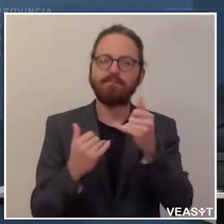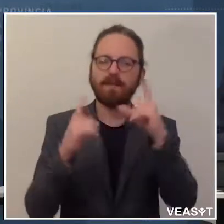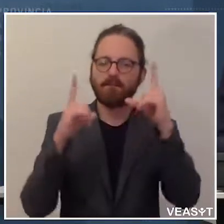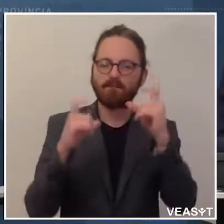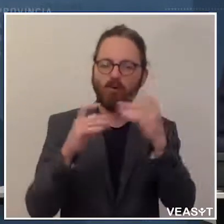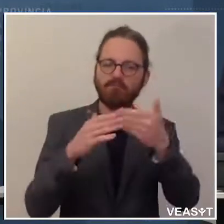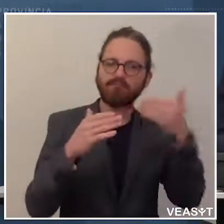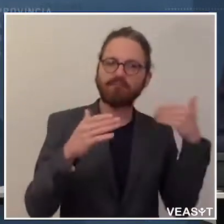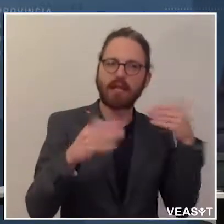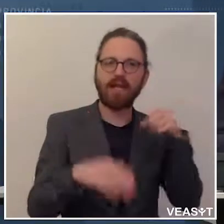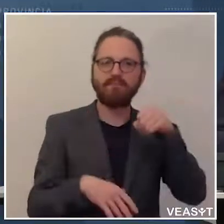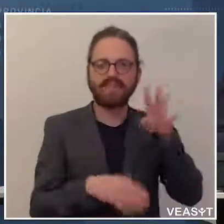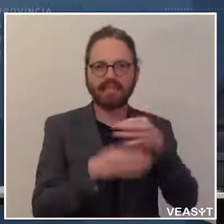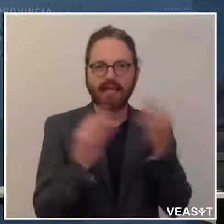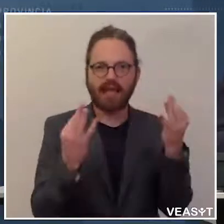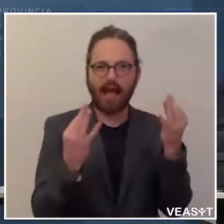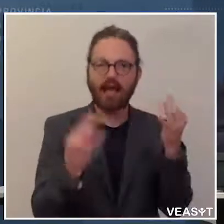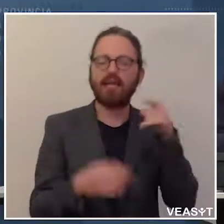esistiti se fiat